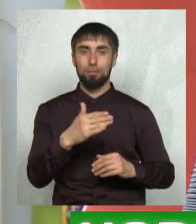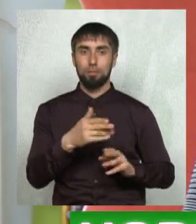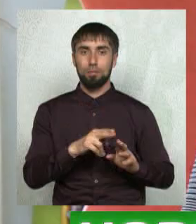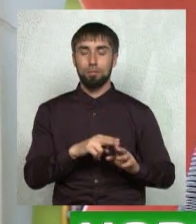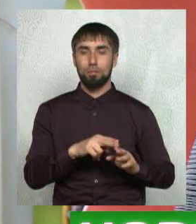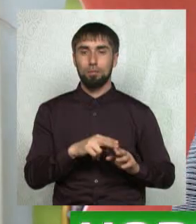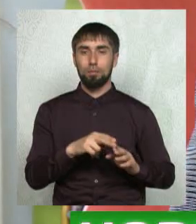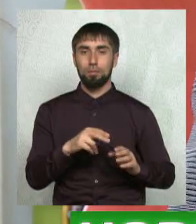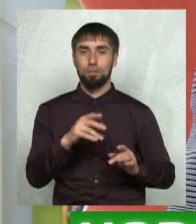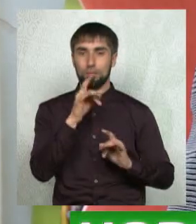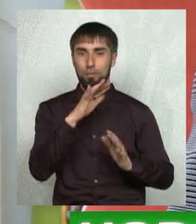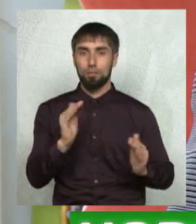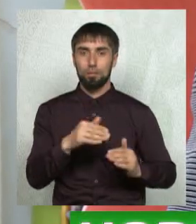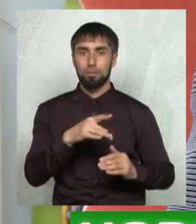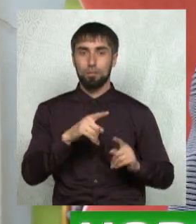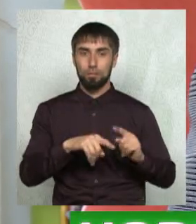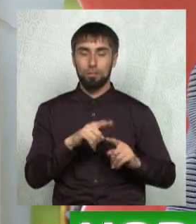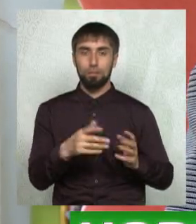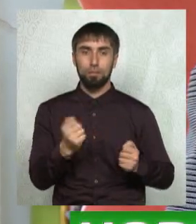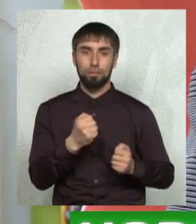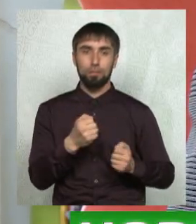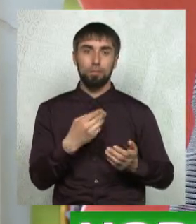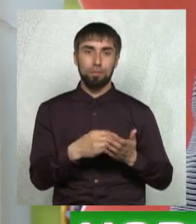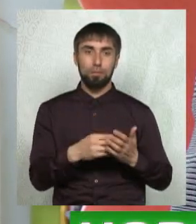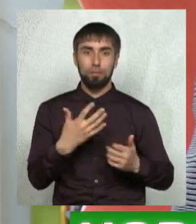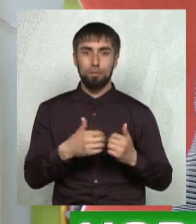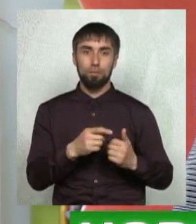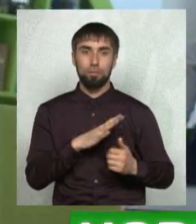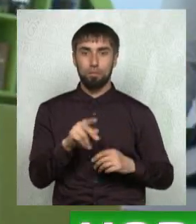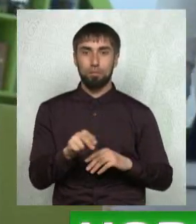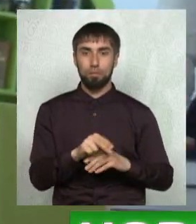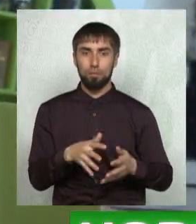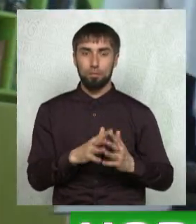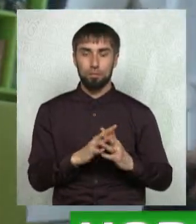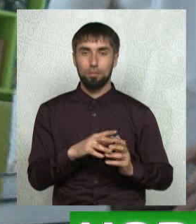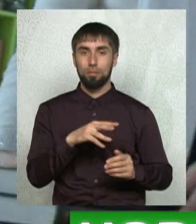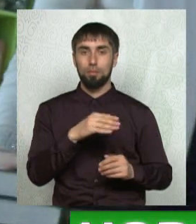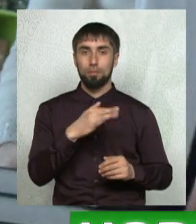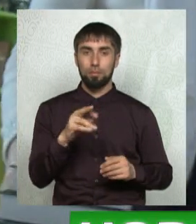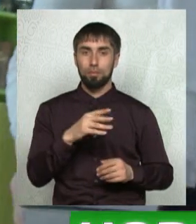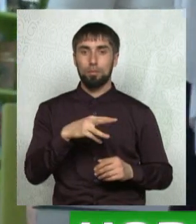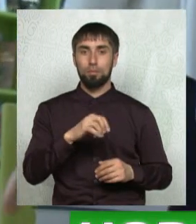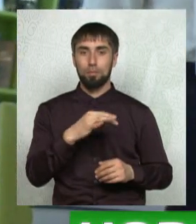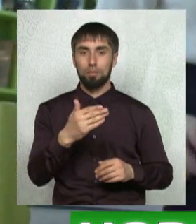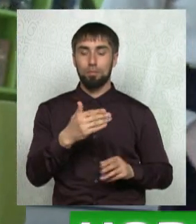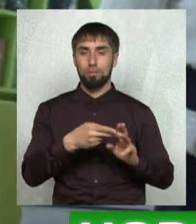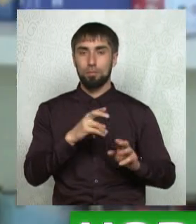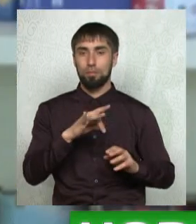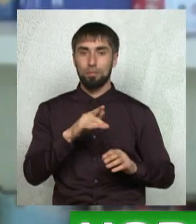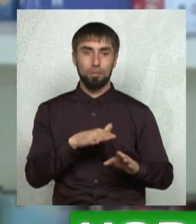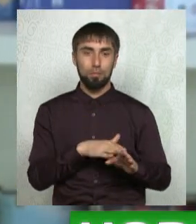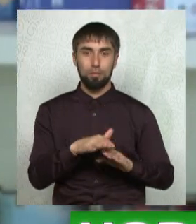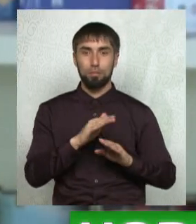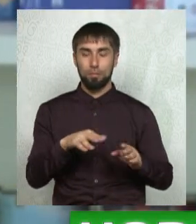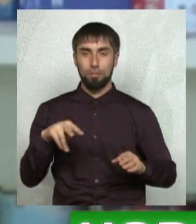малой родины» получили финансовые средства для модернизации. Фонд модельной библиотеки «Зядиков юрта» пополнился